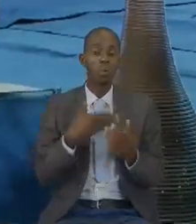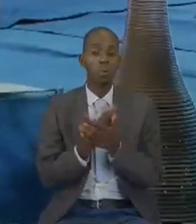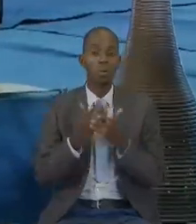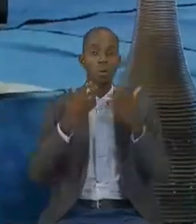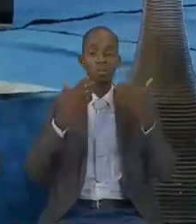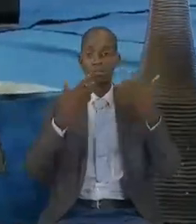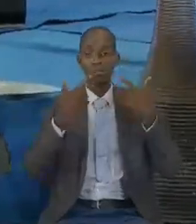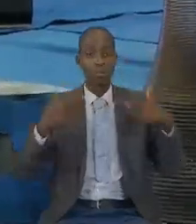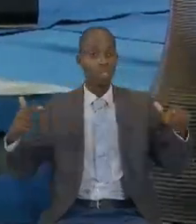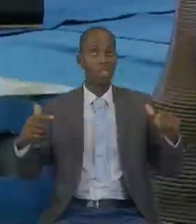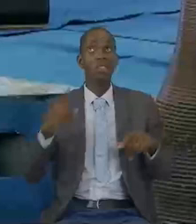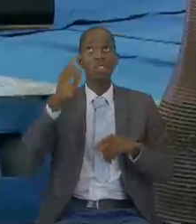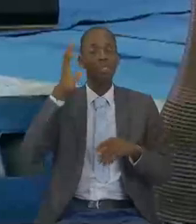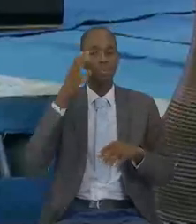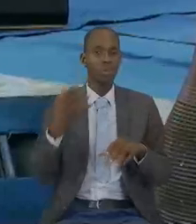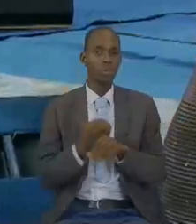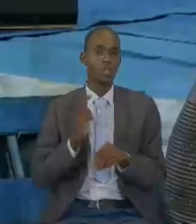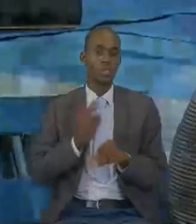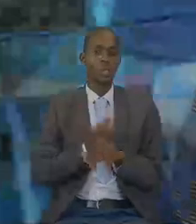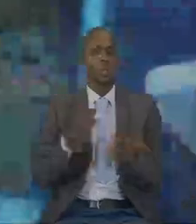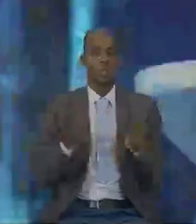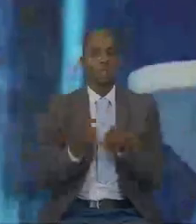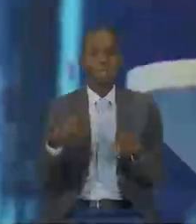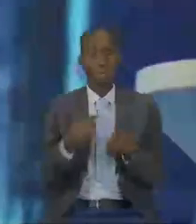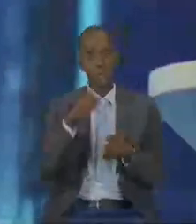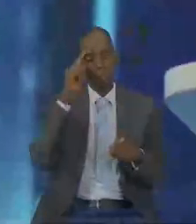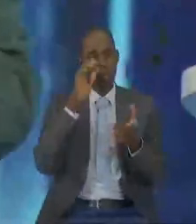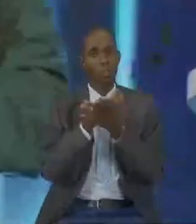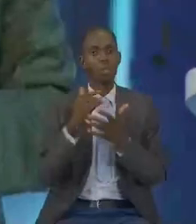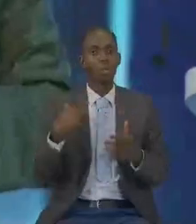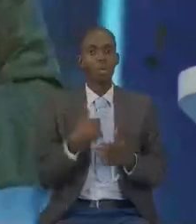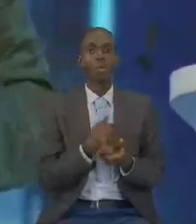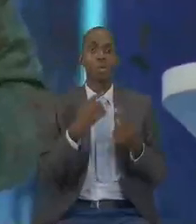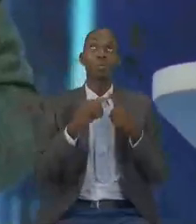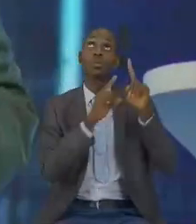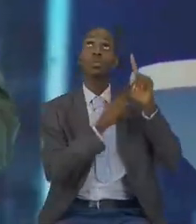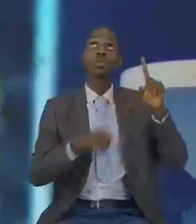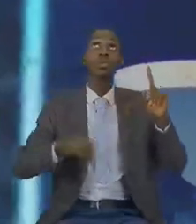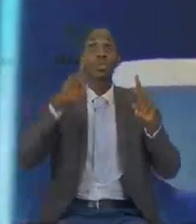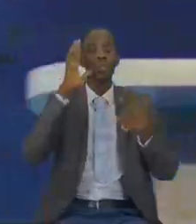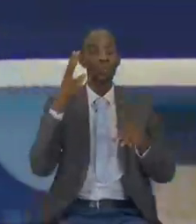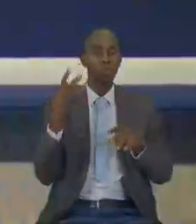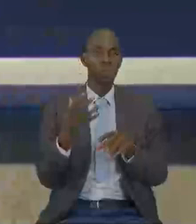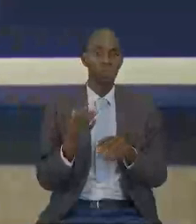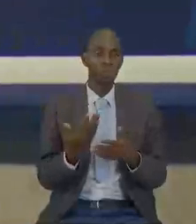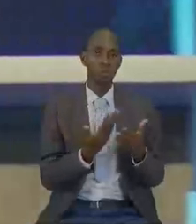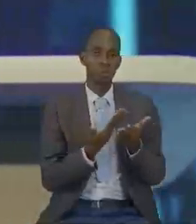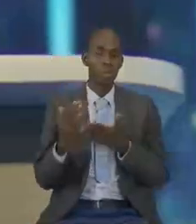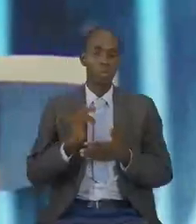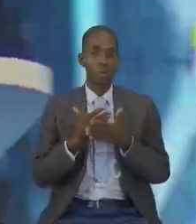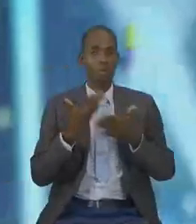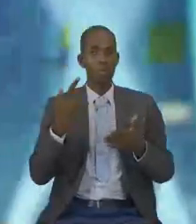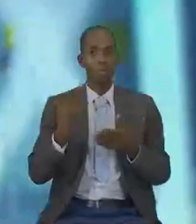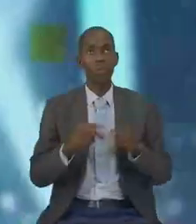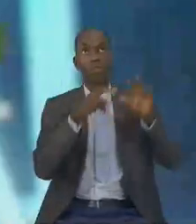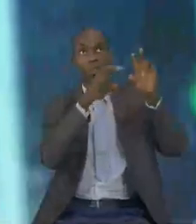De toute langue, il nous amènera comme nous croyons, comme nous venons au Seigneur, il nous amènera devant